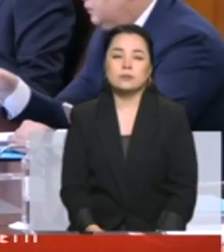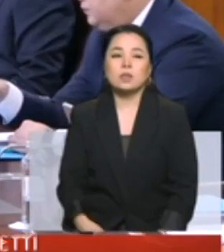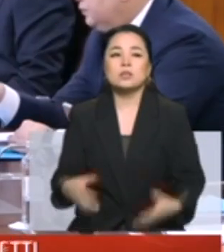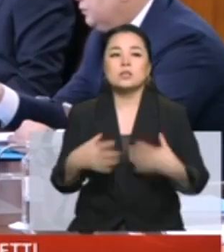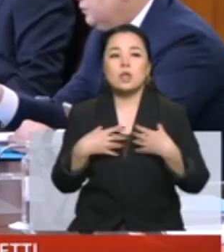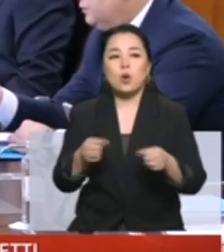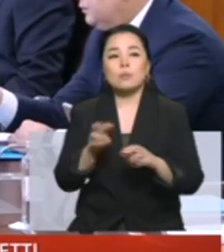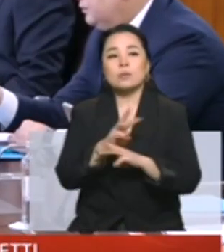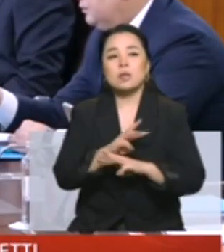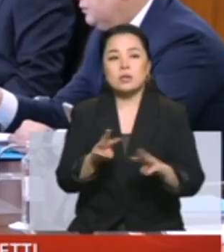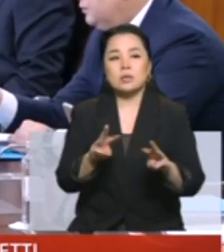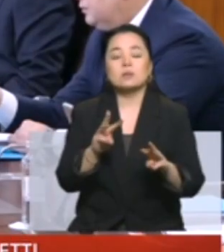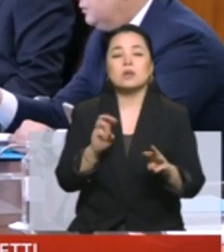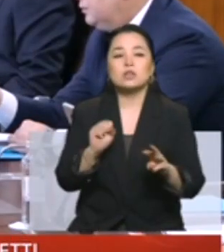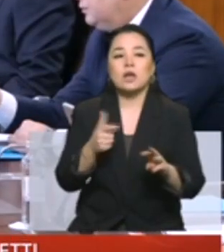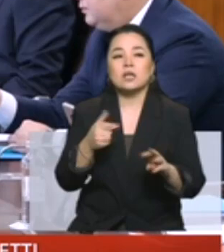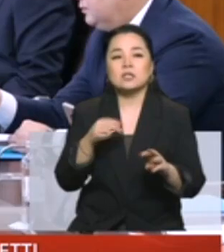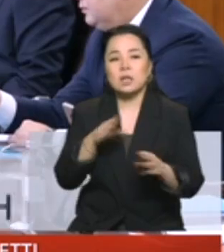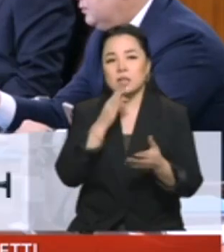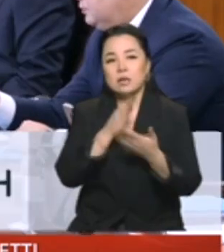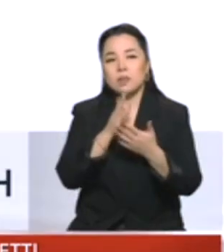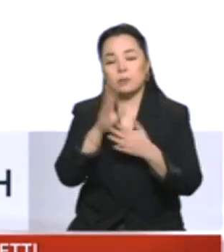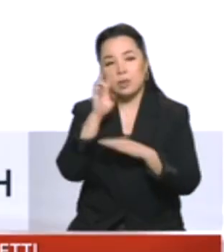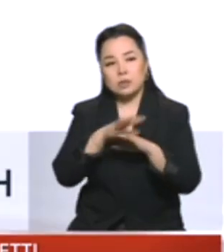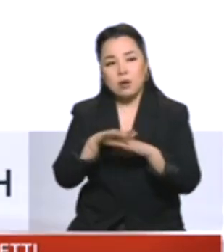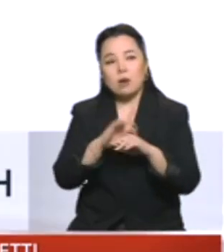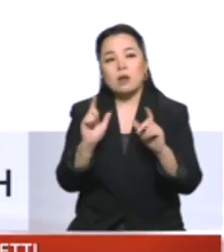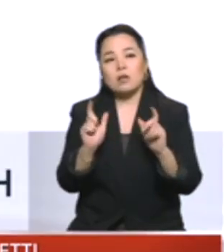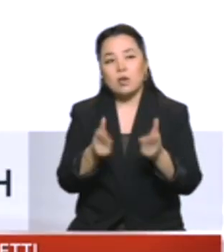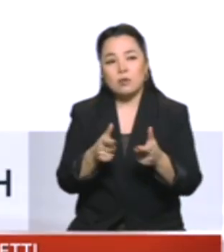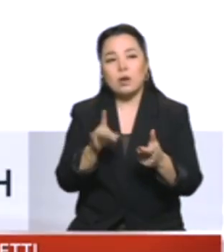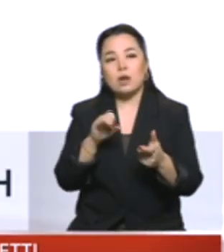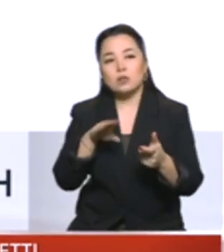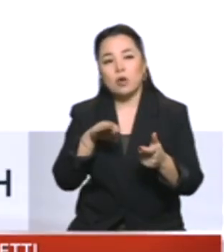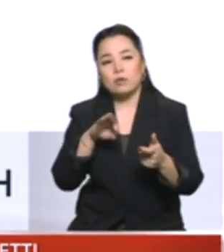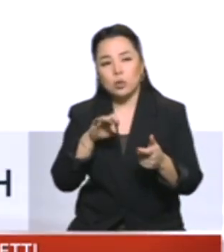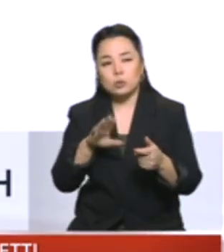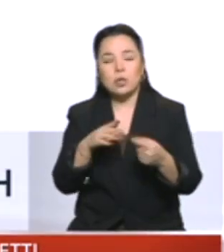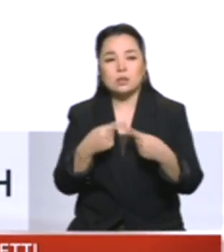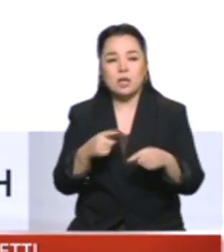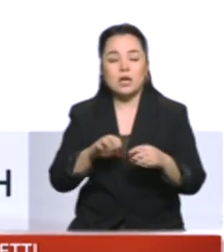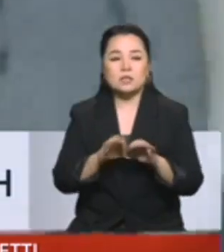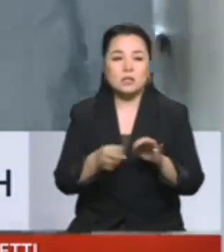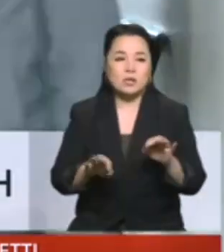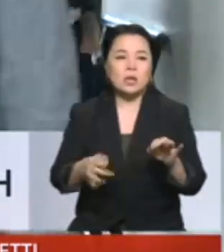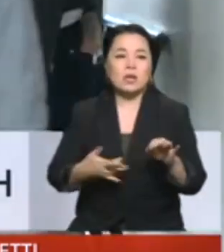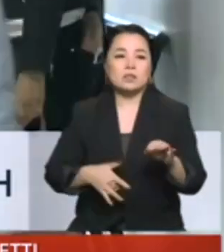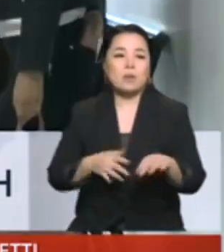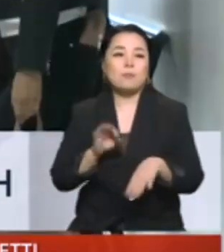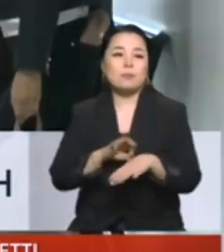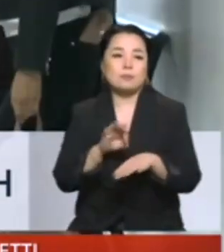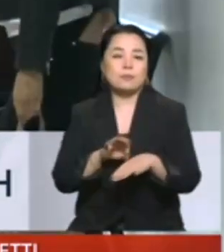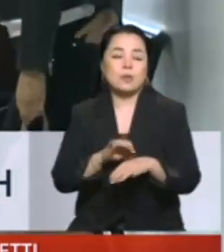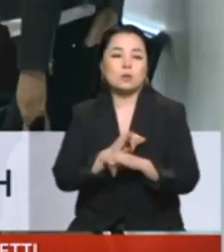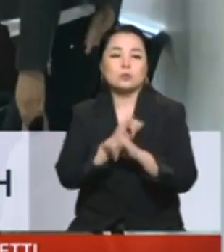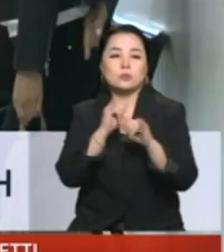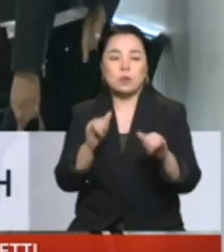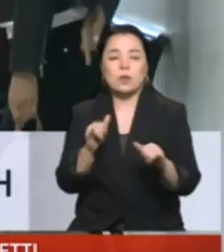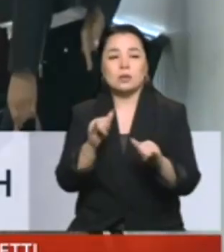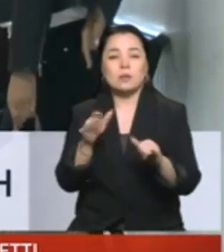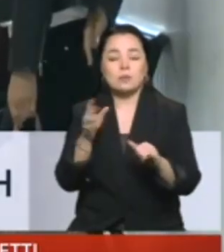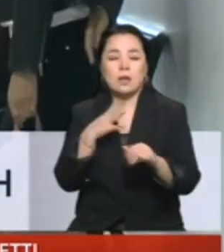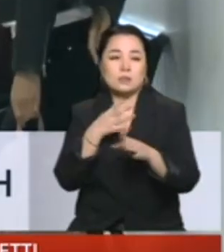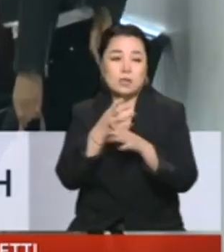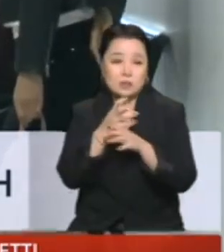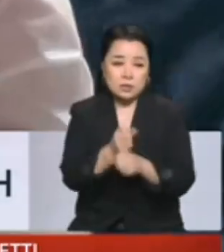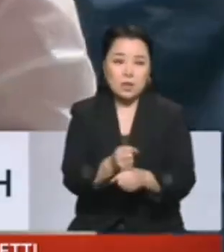Денсаулық сақтау министрі Ажар Ғиниаттың айтуынша елде коронавирус, ротавирус және ішек инфекциясы секілді ауруды жұқтырғандар азайып келеді.